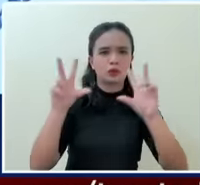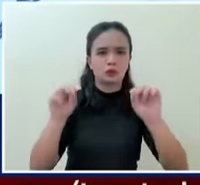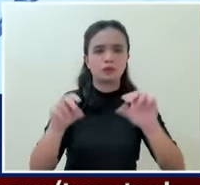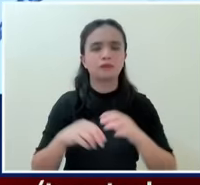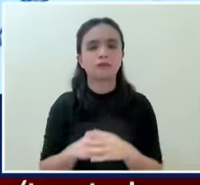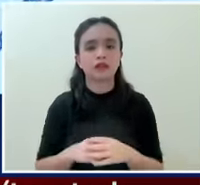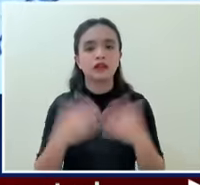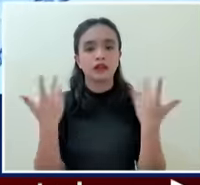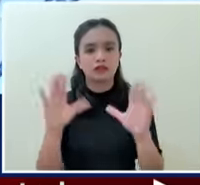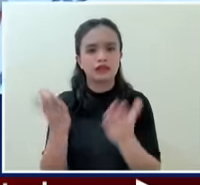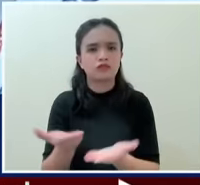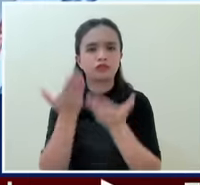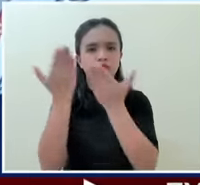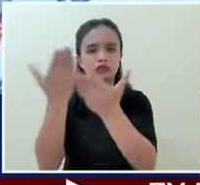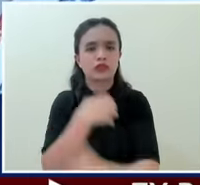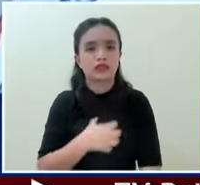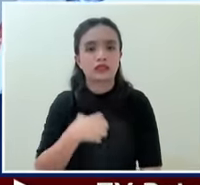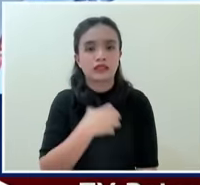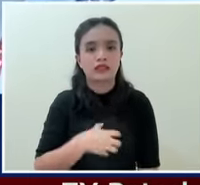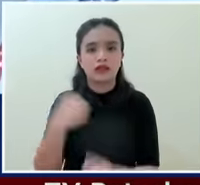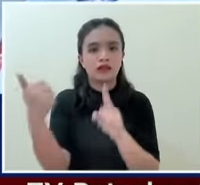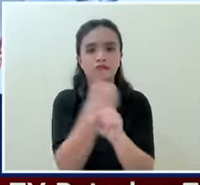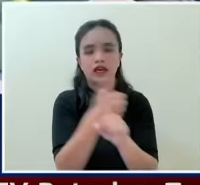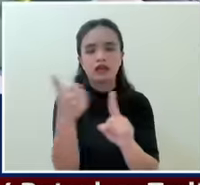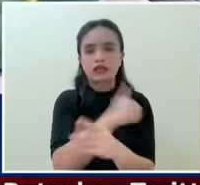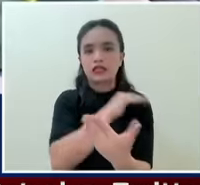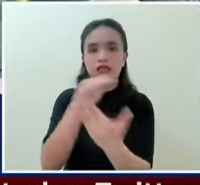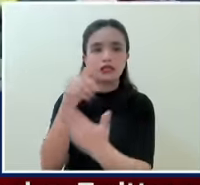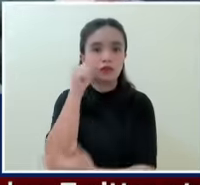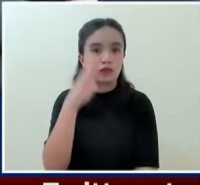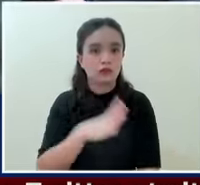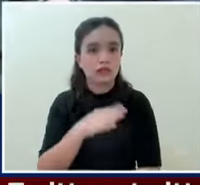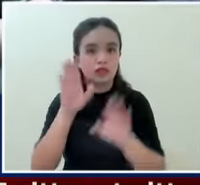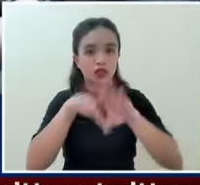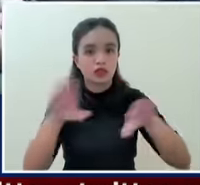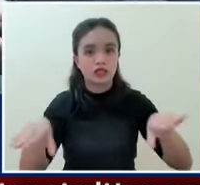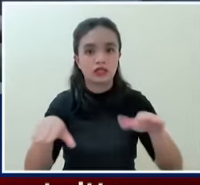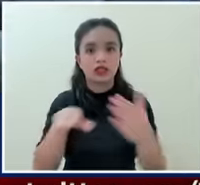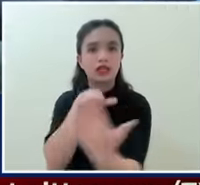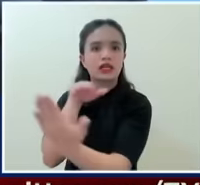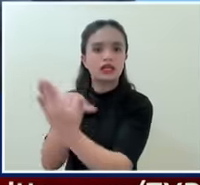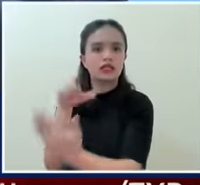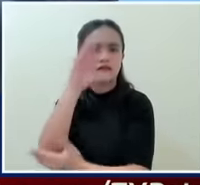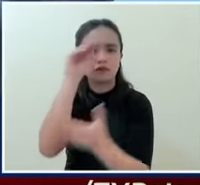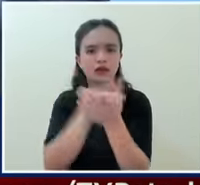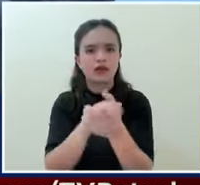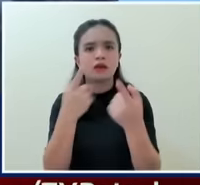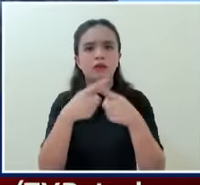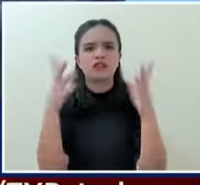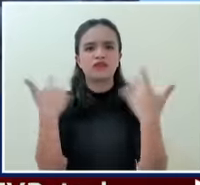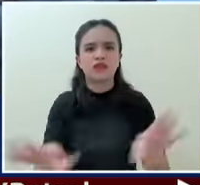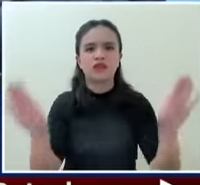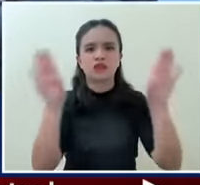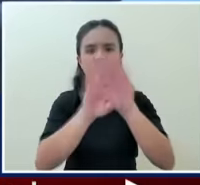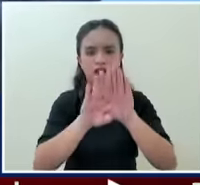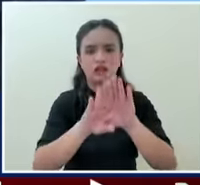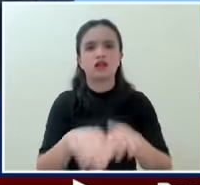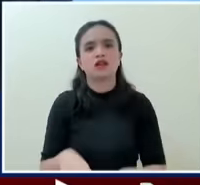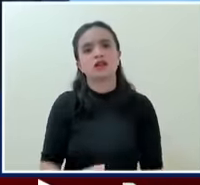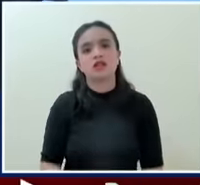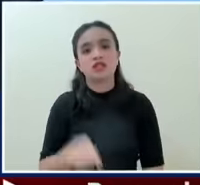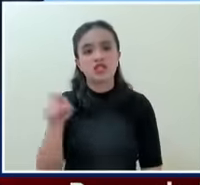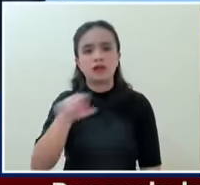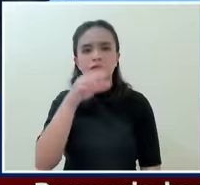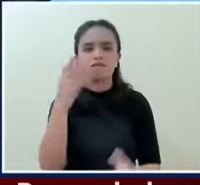si Mrs. Sevilla ng reklamong violence against women and children laban sa asawa, pero na-dismiss ito. Dismayado rin anya siya